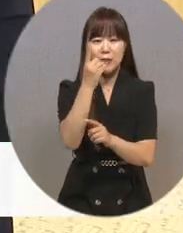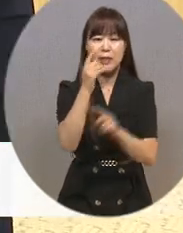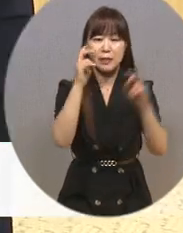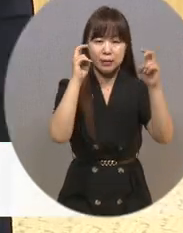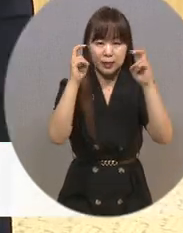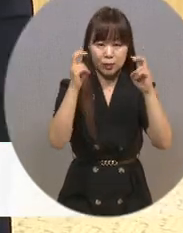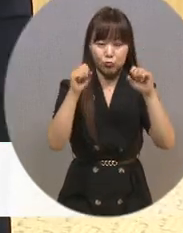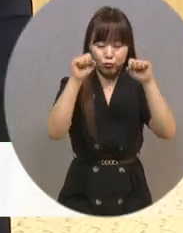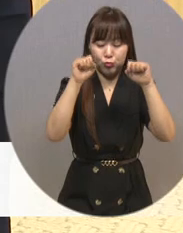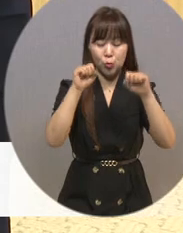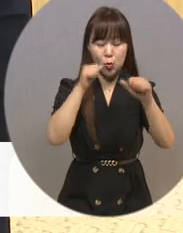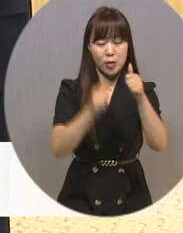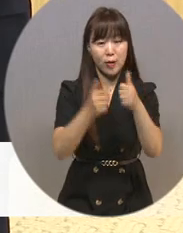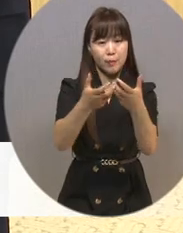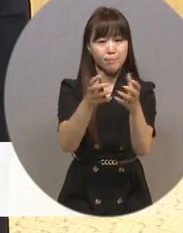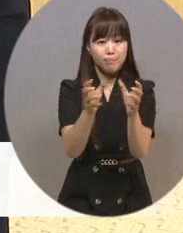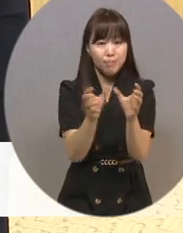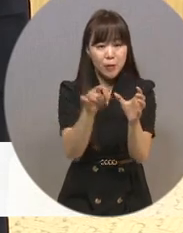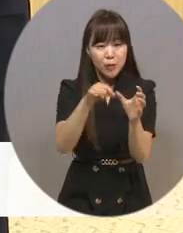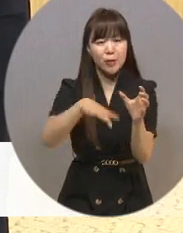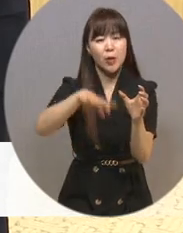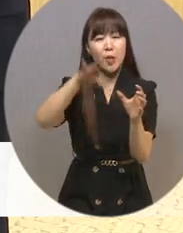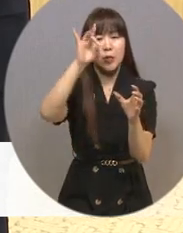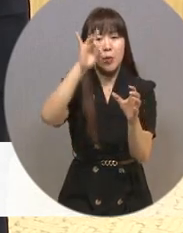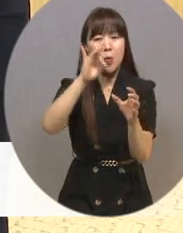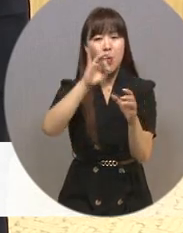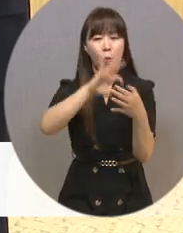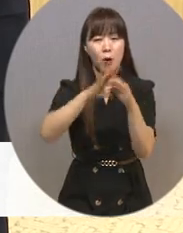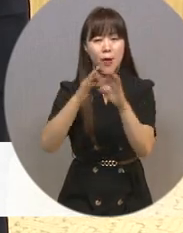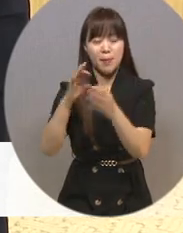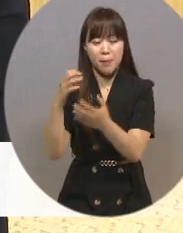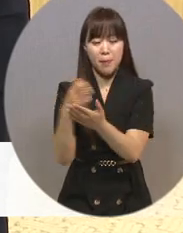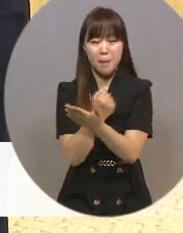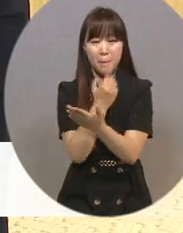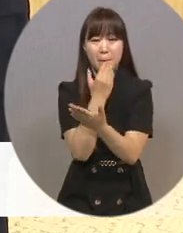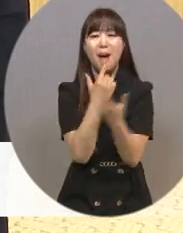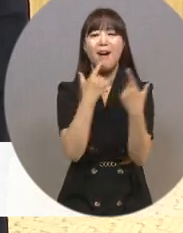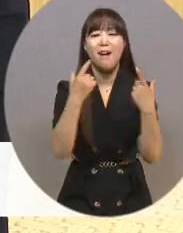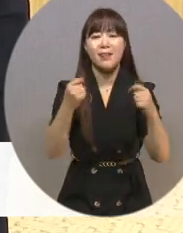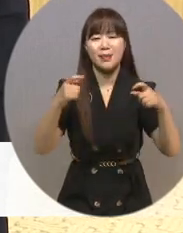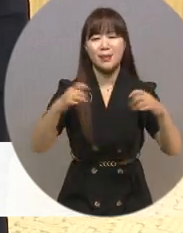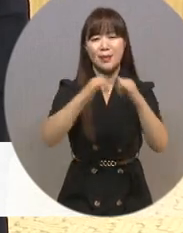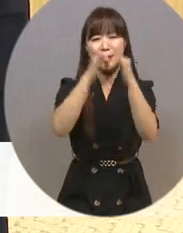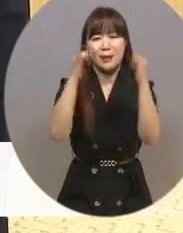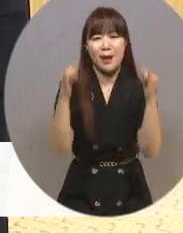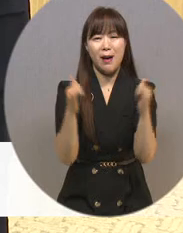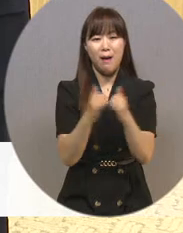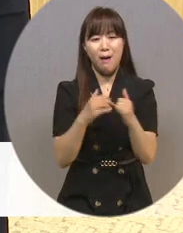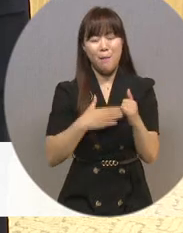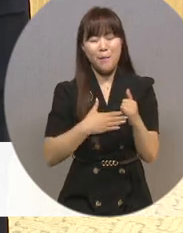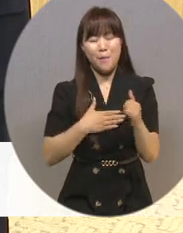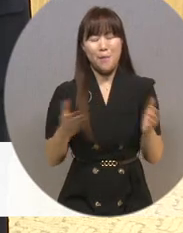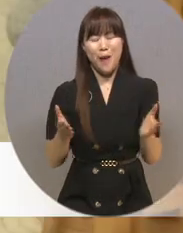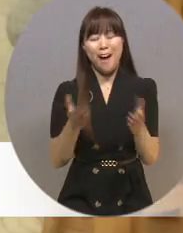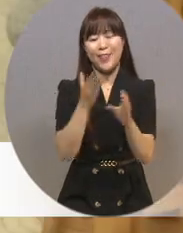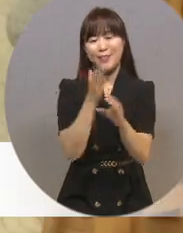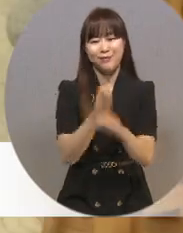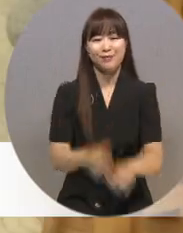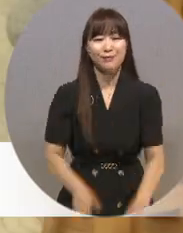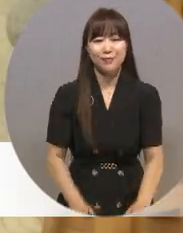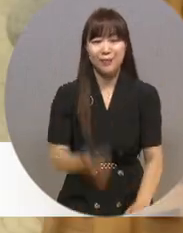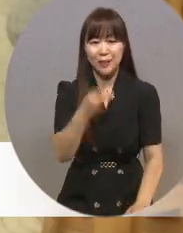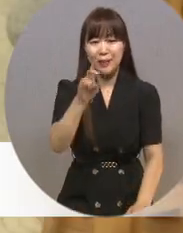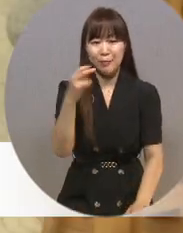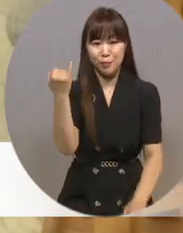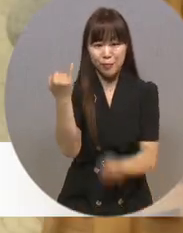직장 운동 경기부 최초로 올림픽 메달 획득의 가능성을 열며 지역사회를 들썩이게 하고 있습니다.